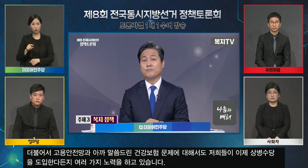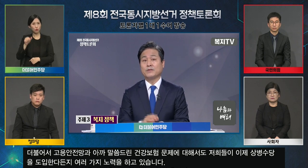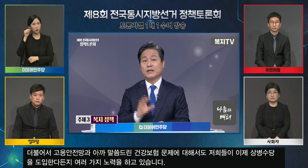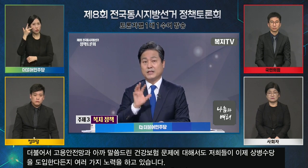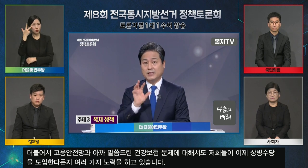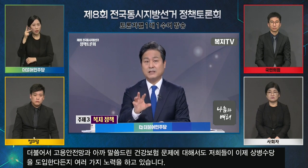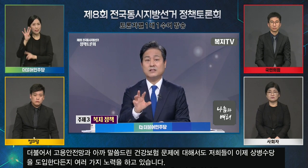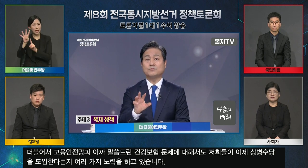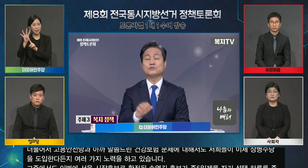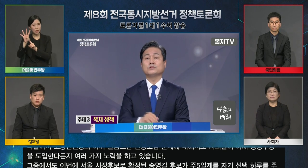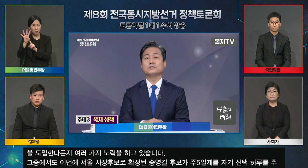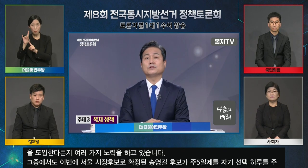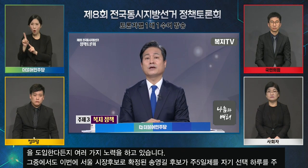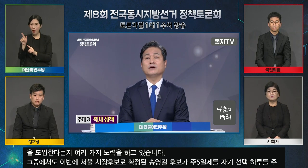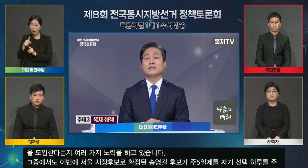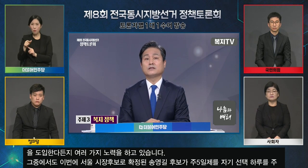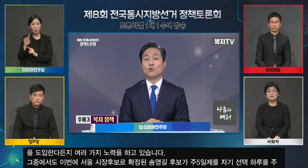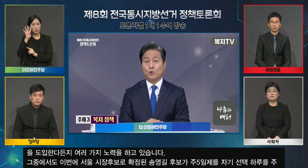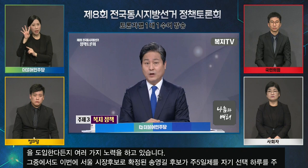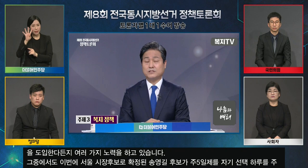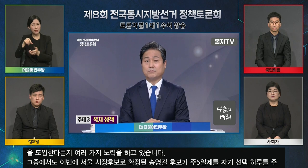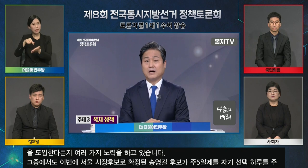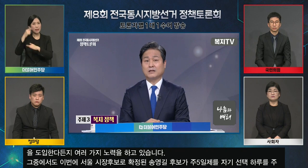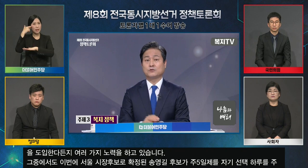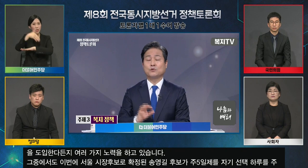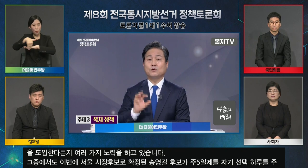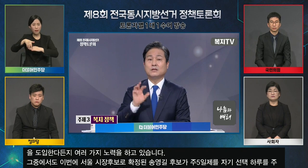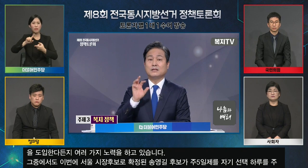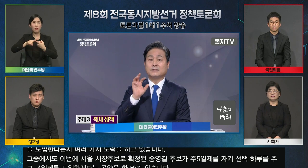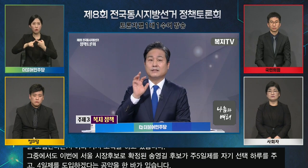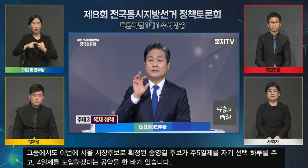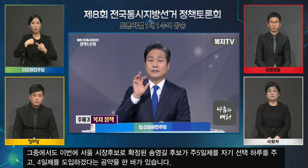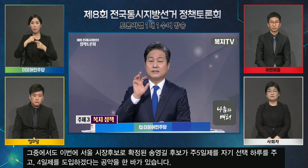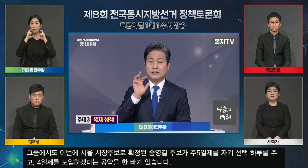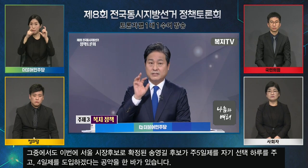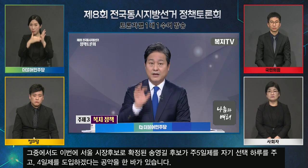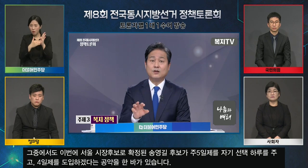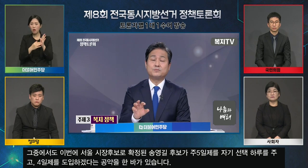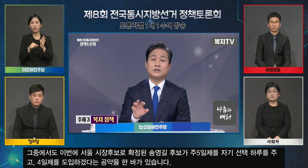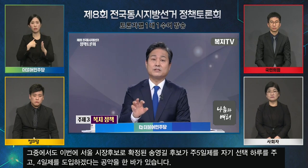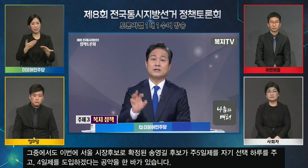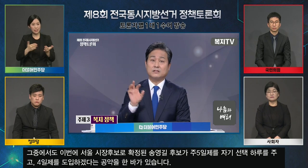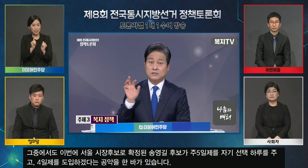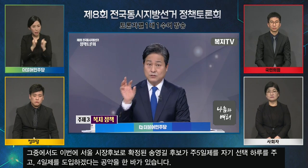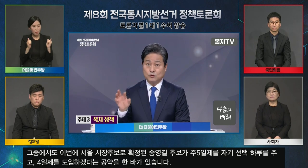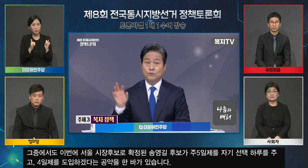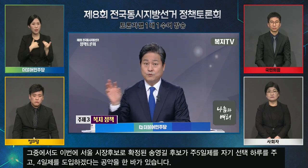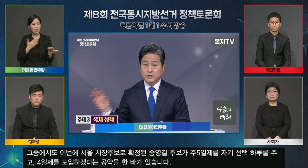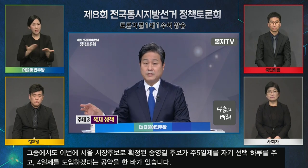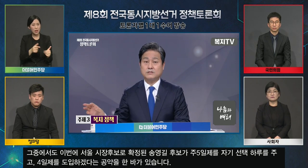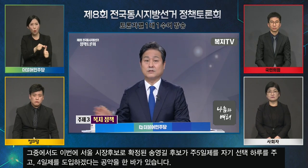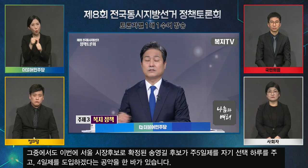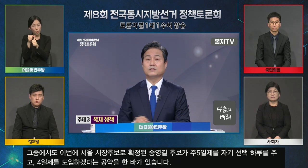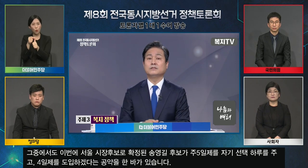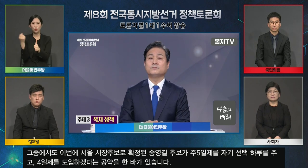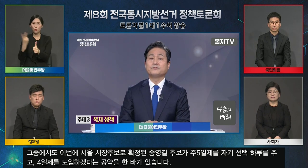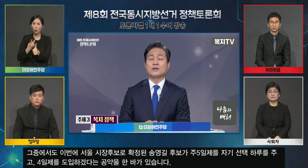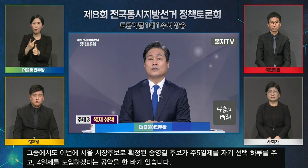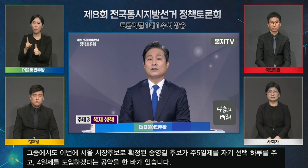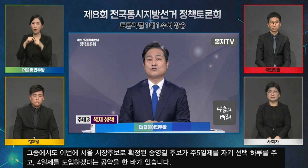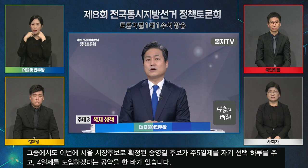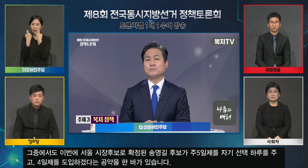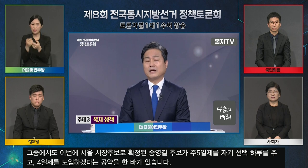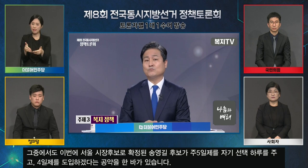저희들도 일하시는 분들의 고용안전망 그리고 자영업자들이나 특고 프리랜서 등